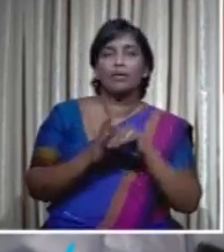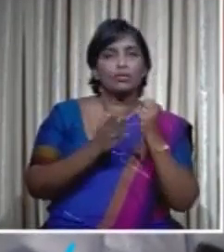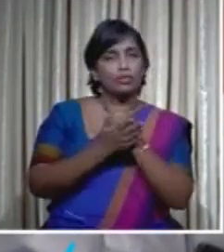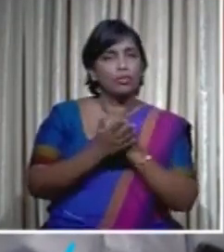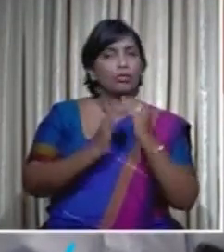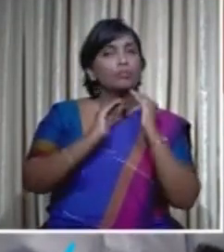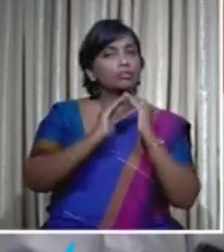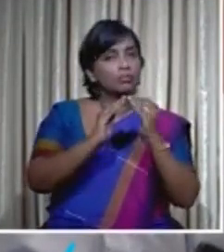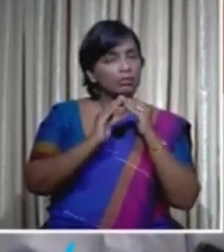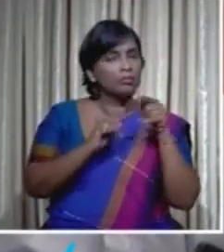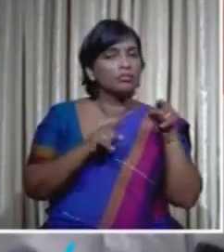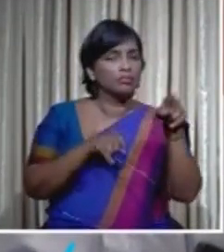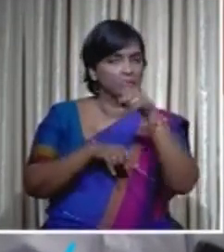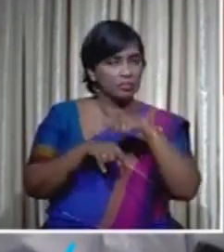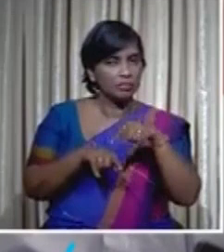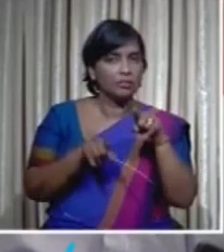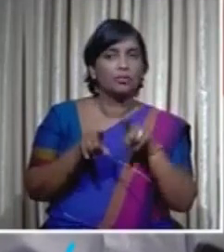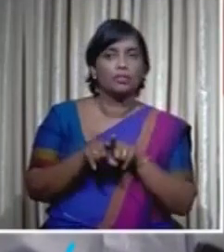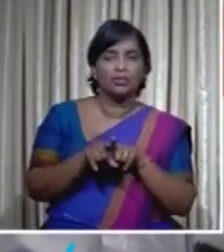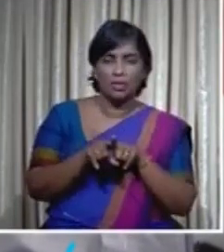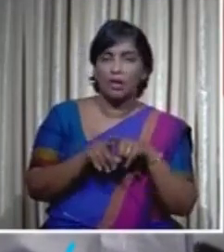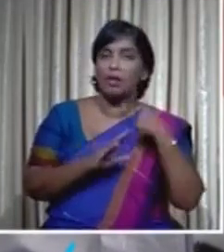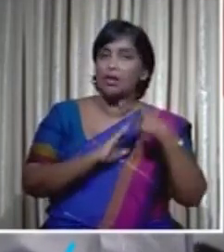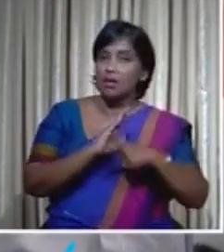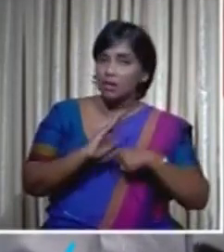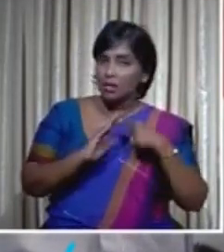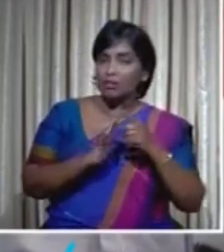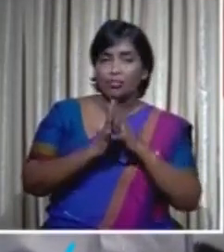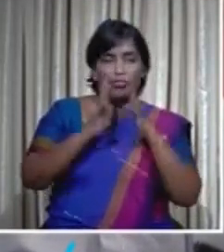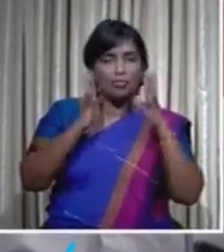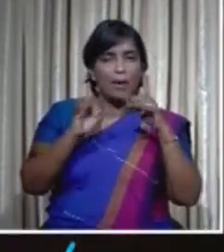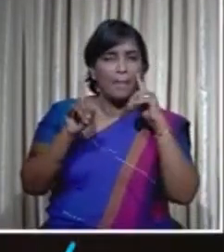நாட்டிலே மிக மோசமாக பாதிக்கப்பட்டிருக்கிறவர்கள் தமிழர்கள் என்பதை நான் இந்த இடத்திலே